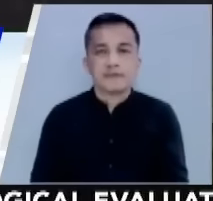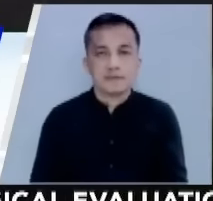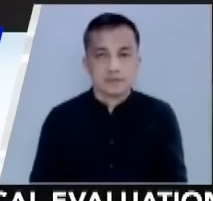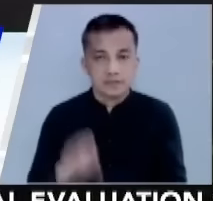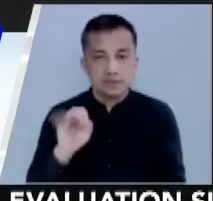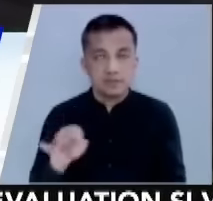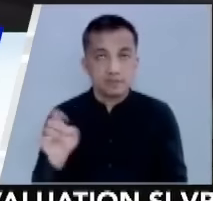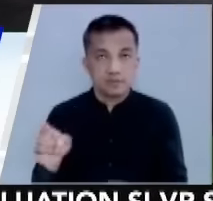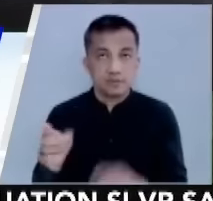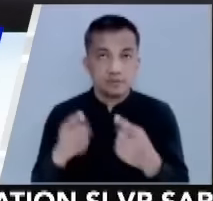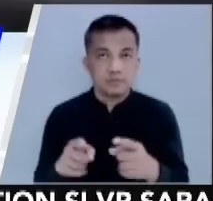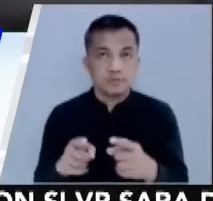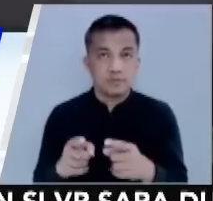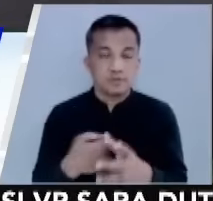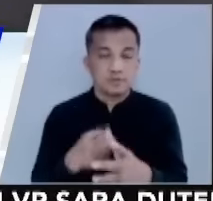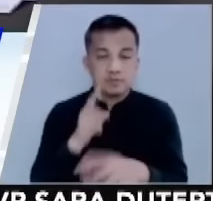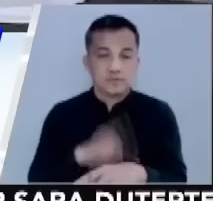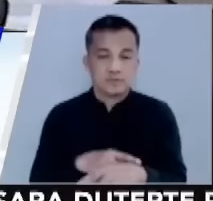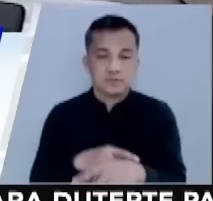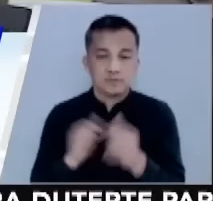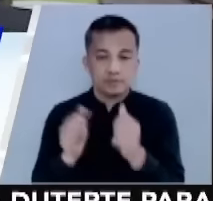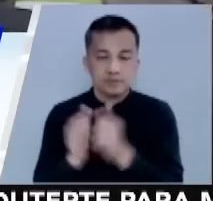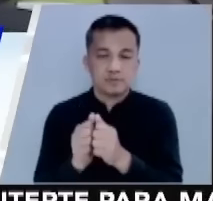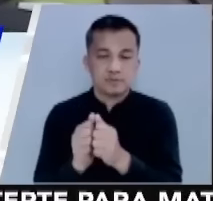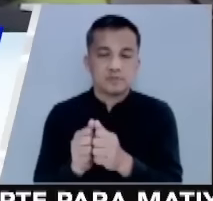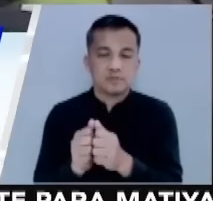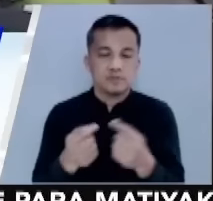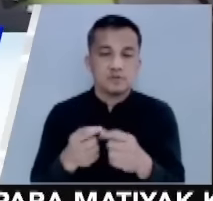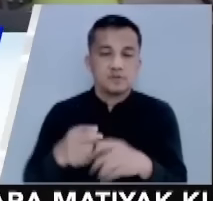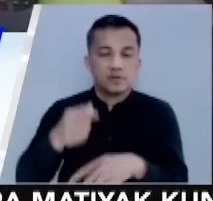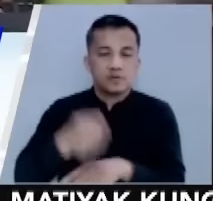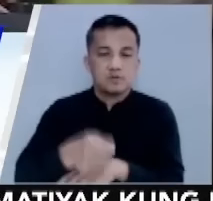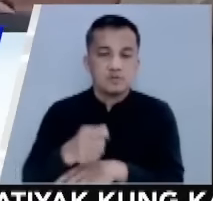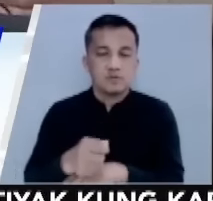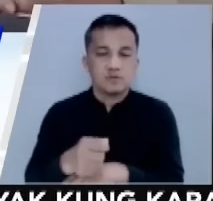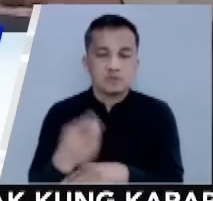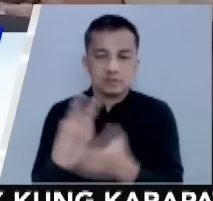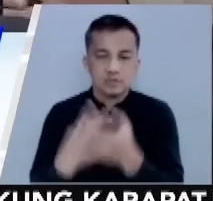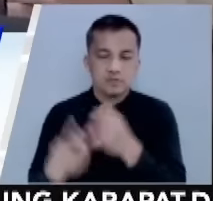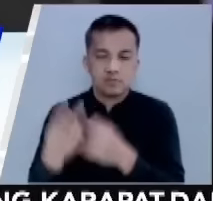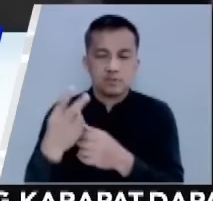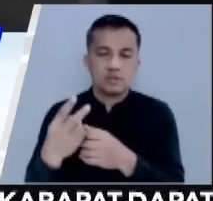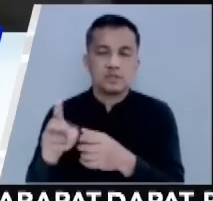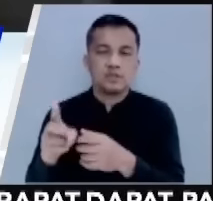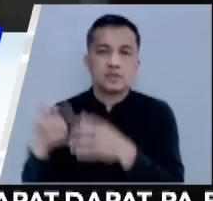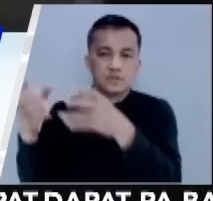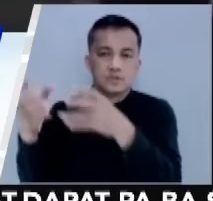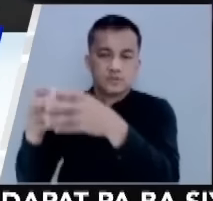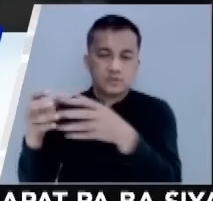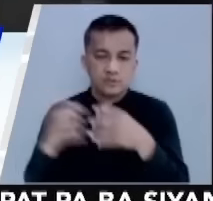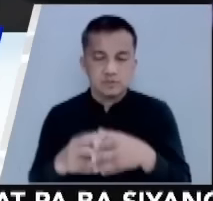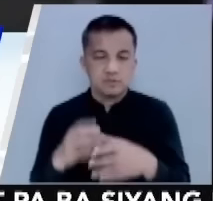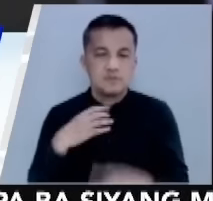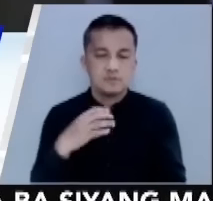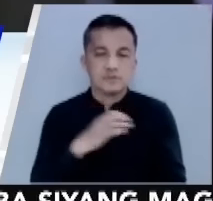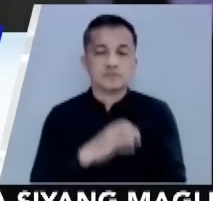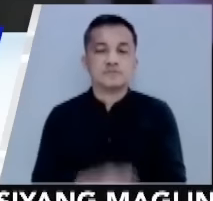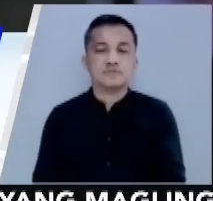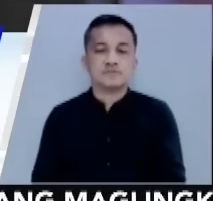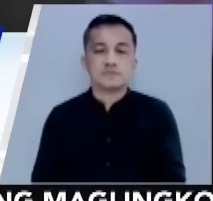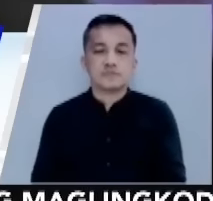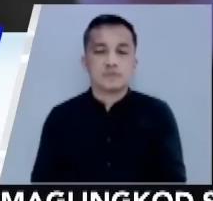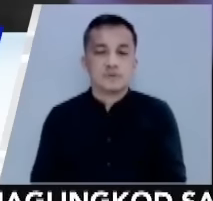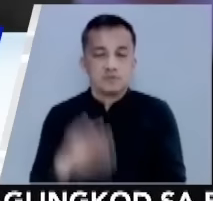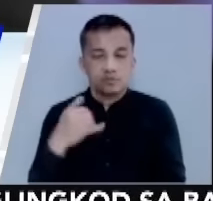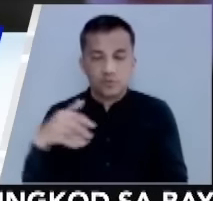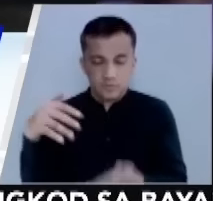unang pagkakataong magkasama magdaraos ng pagdinig ang dalawang kapulungan ng Kongreso. Kaya nga pinapag-aaralan,